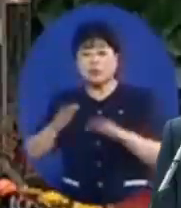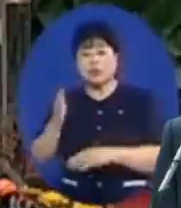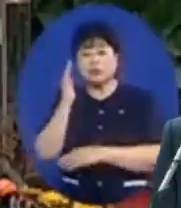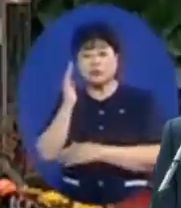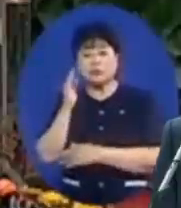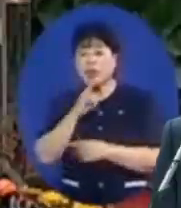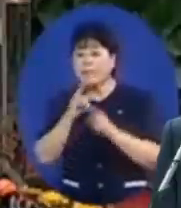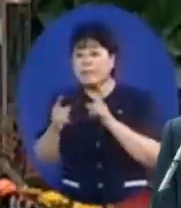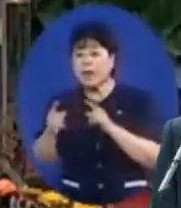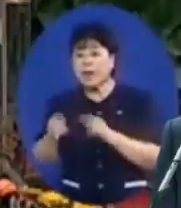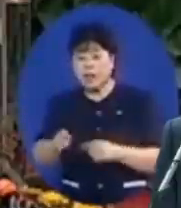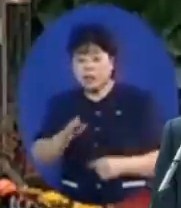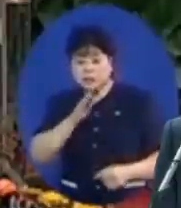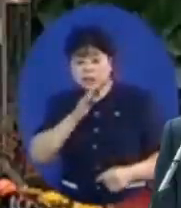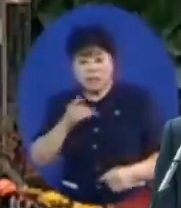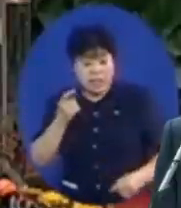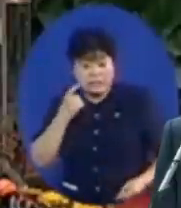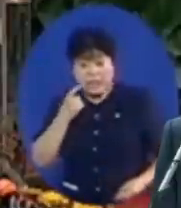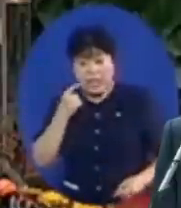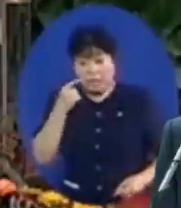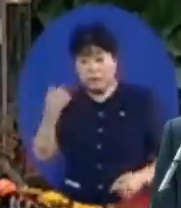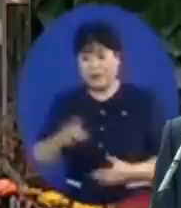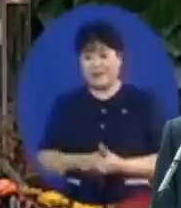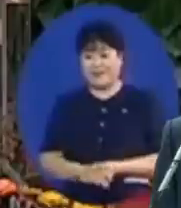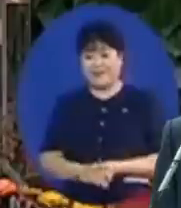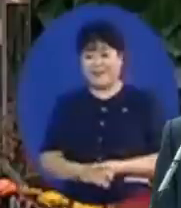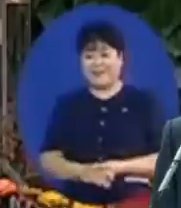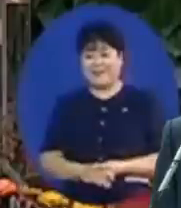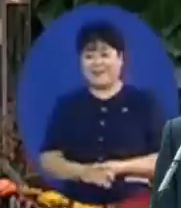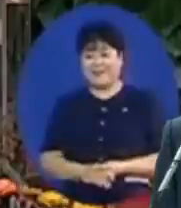설교한 말 진짜요 가짜요?